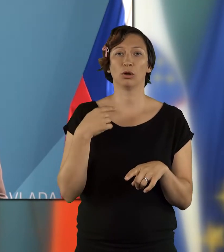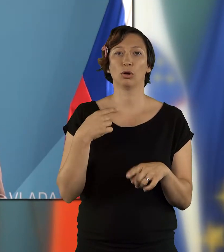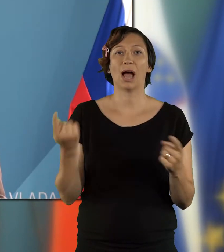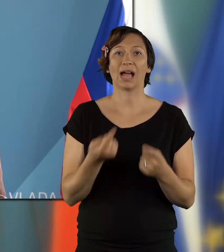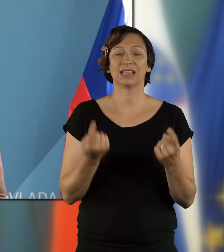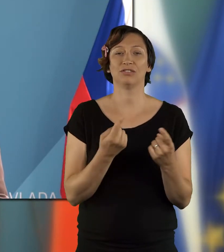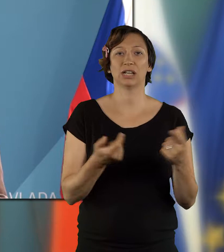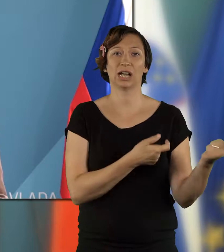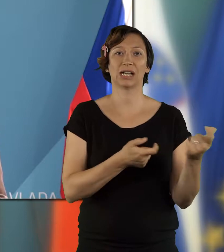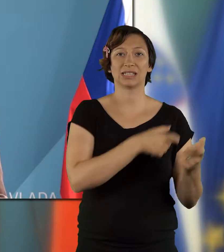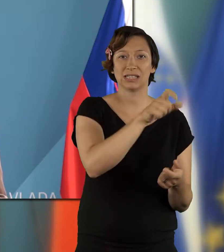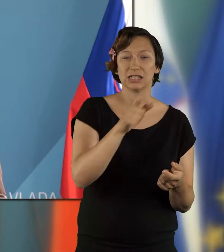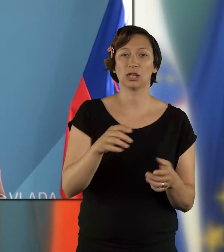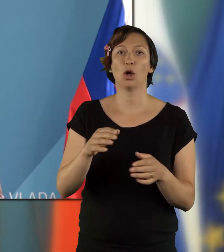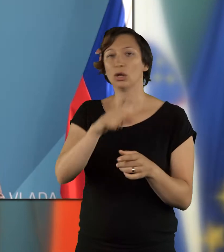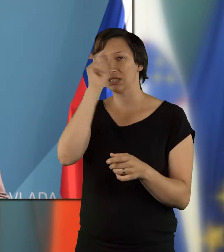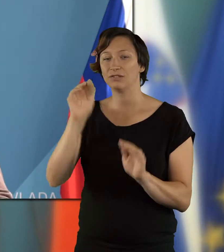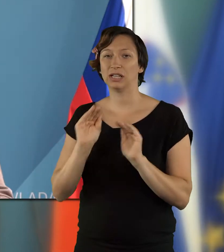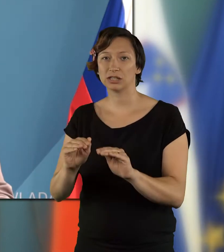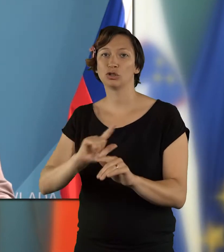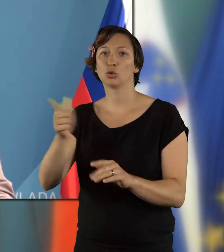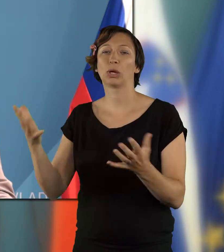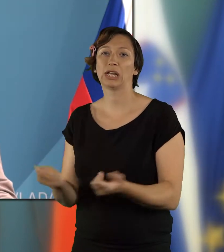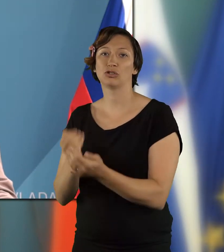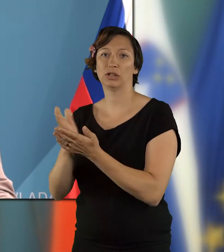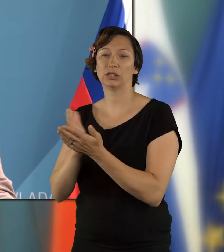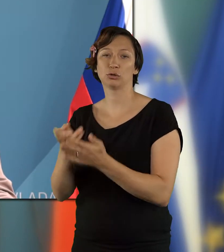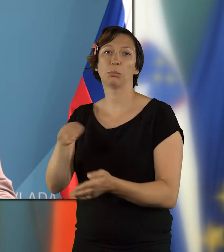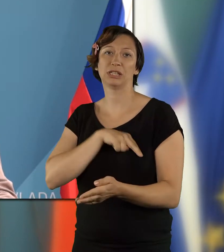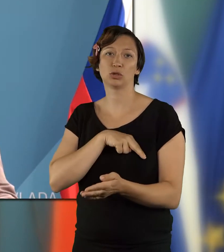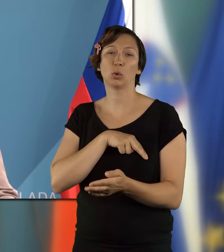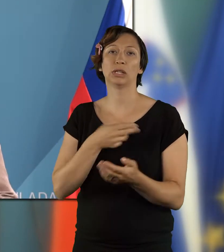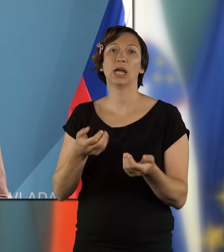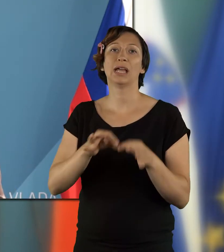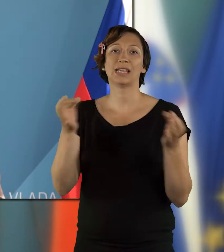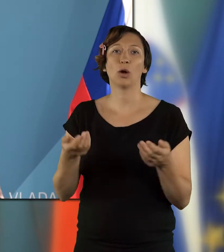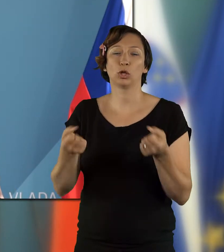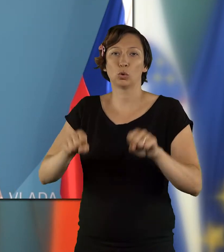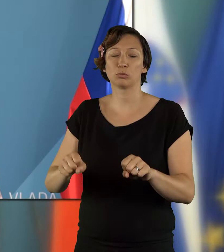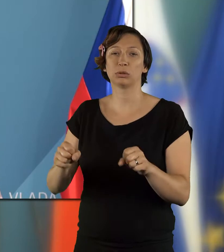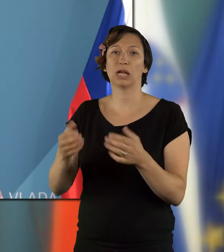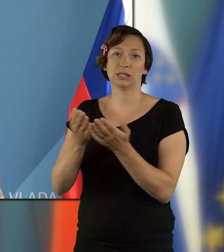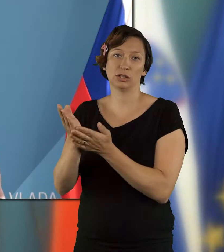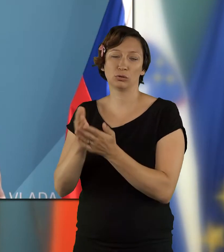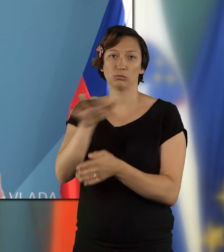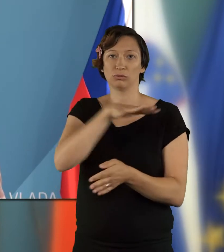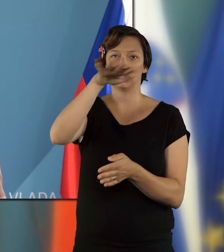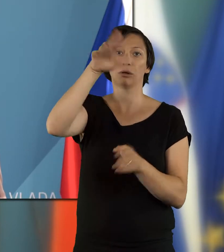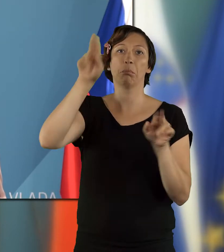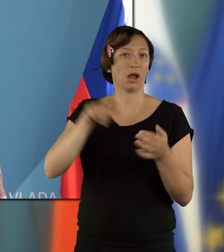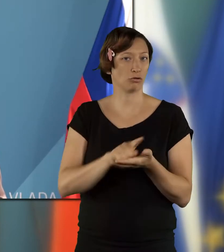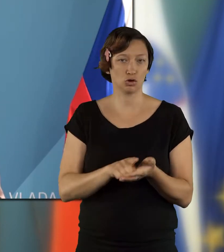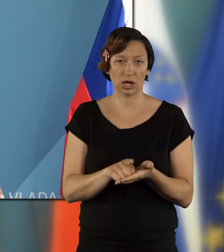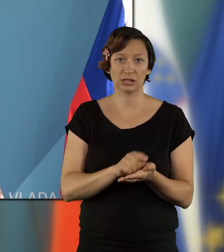aktiviranje gasilcev, civilne zaščite, vseh drugih reševalnih služb, pristojnih javnih gospodarskih služb na vseh ravneh